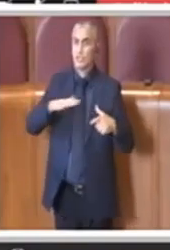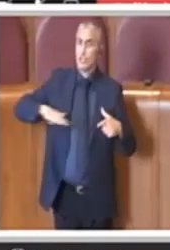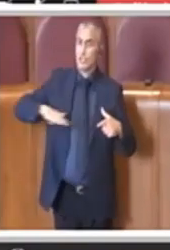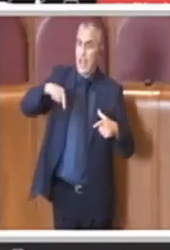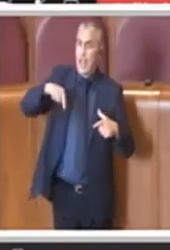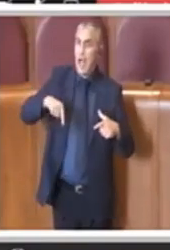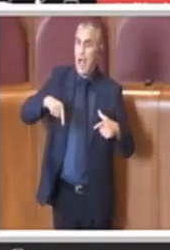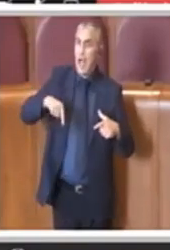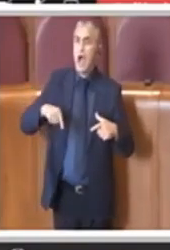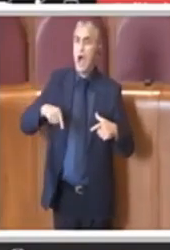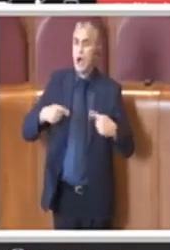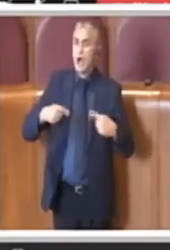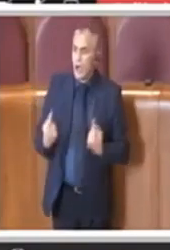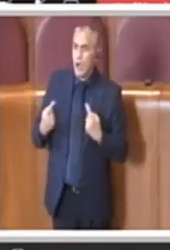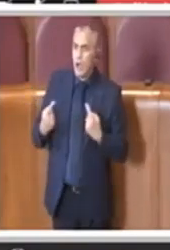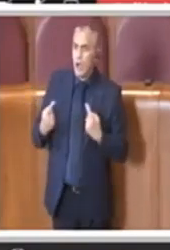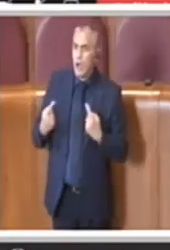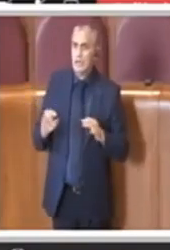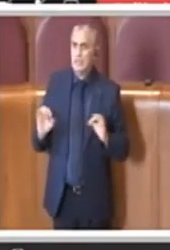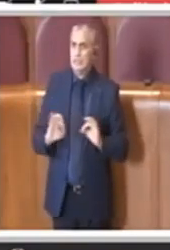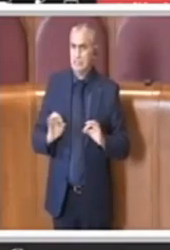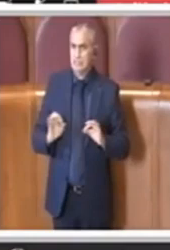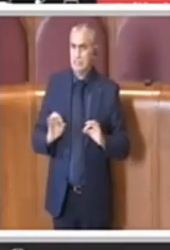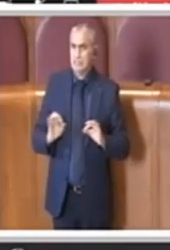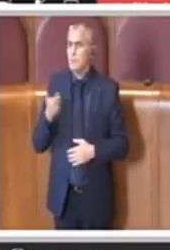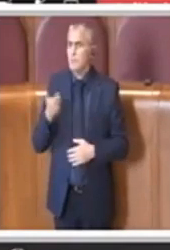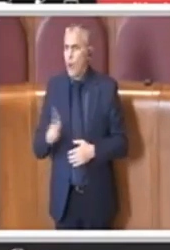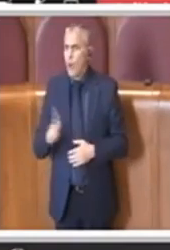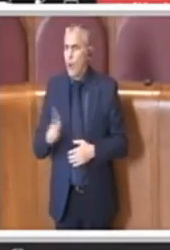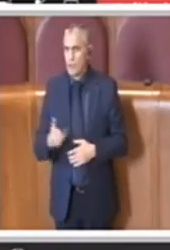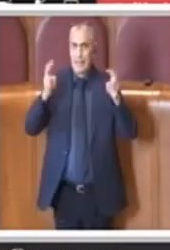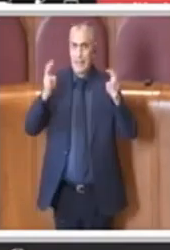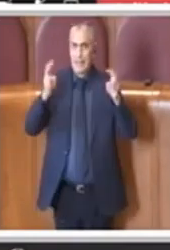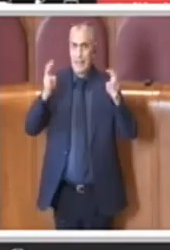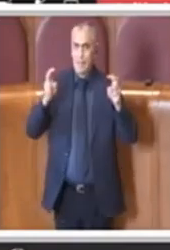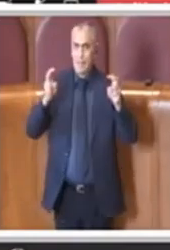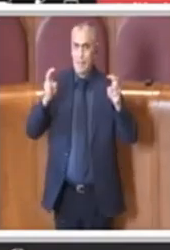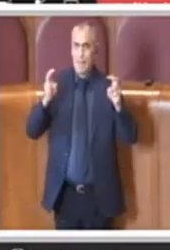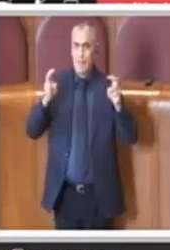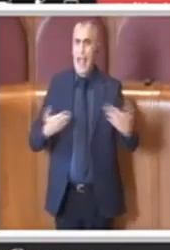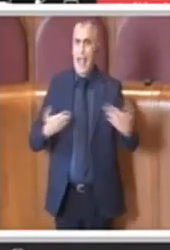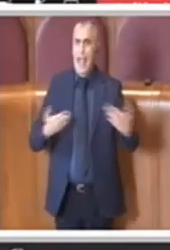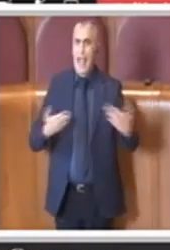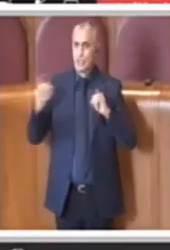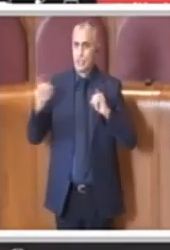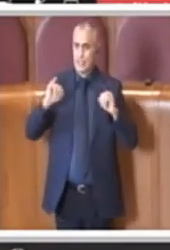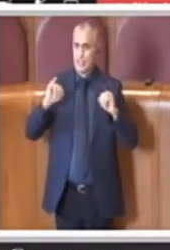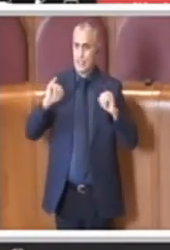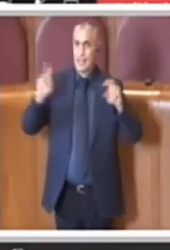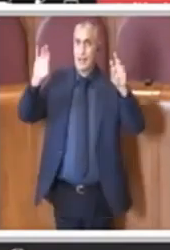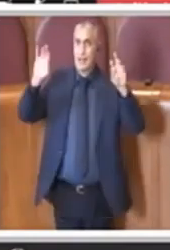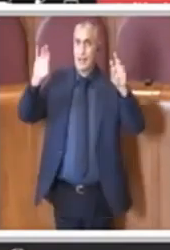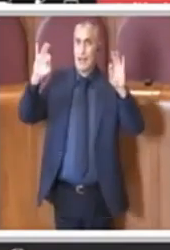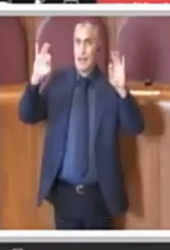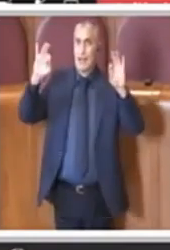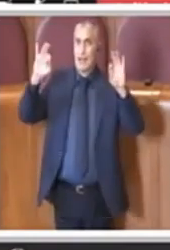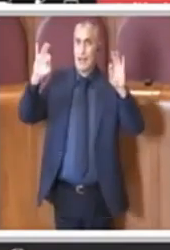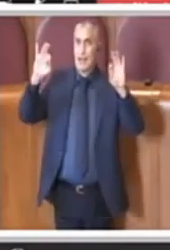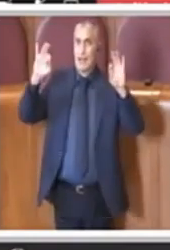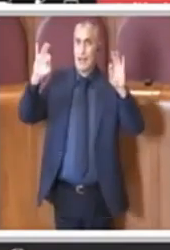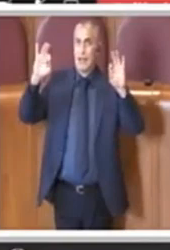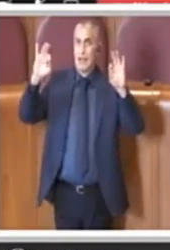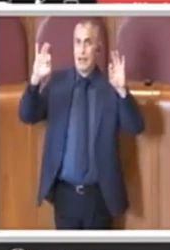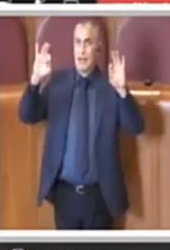sempre disattesi, perché il tema innanzitutto dell'emergenza climatica è un tema moderno, un tema attuale,